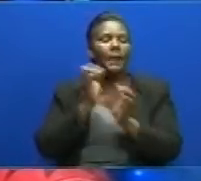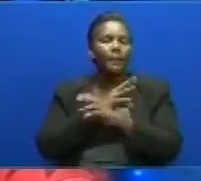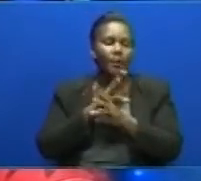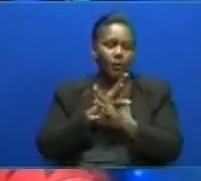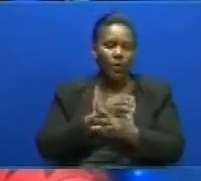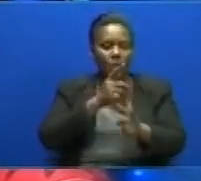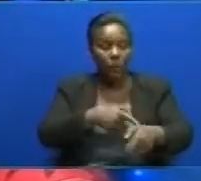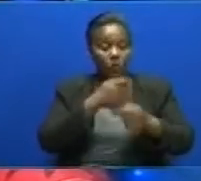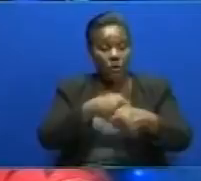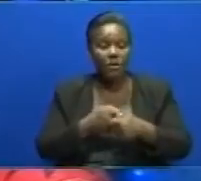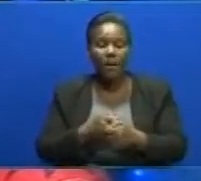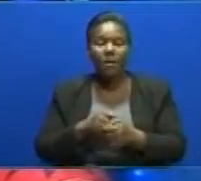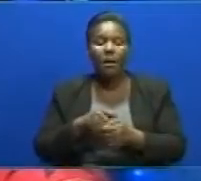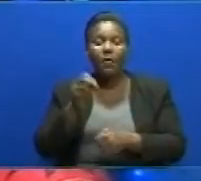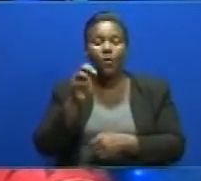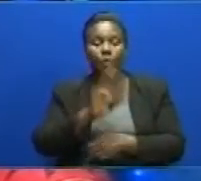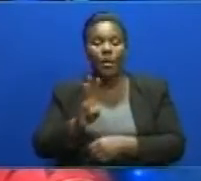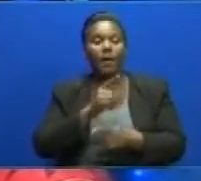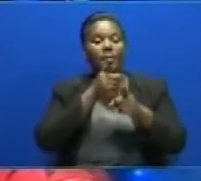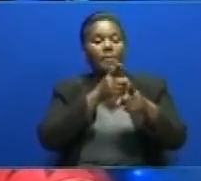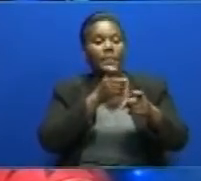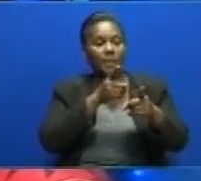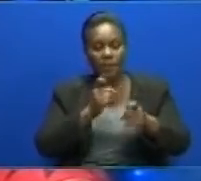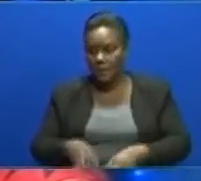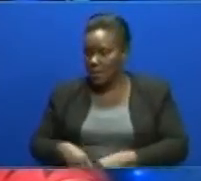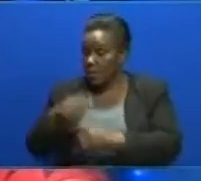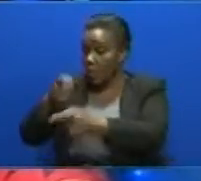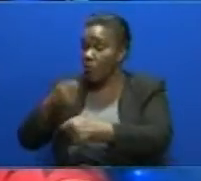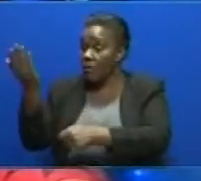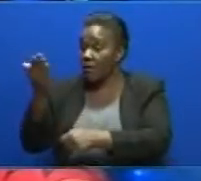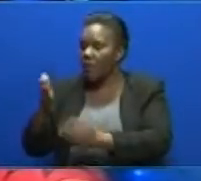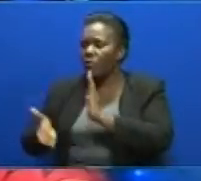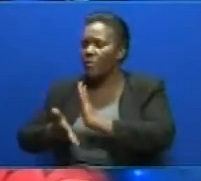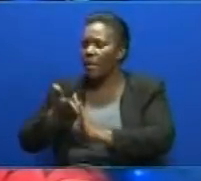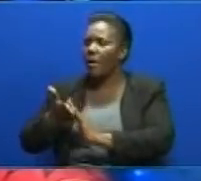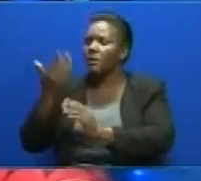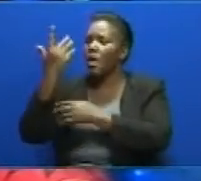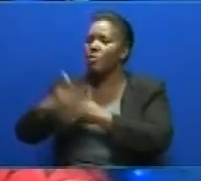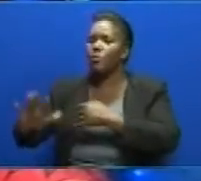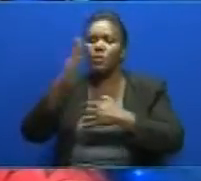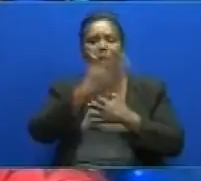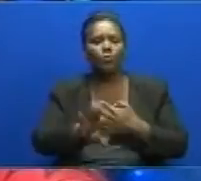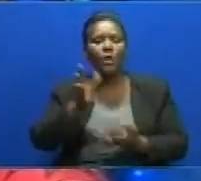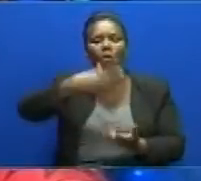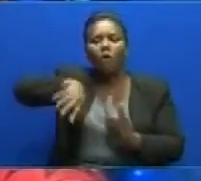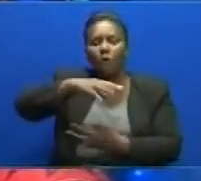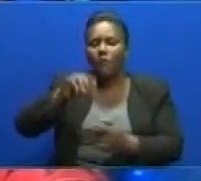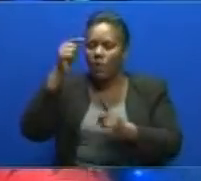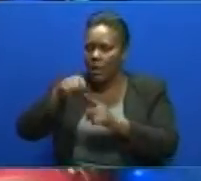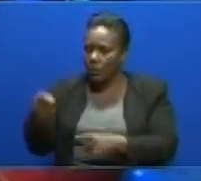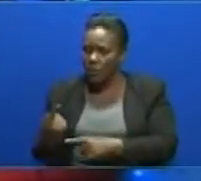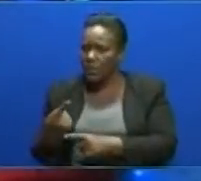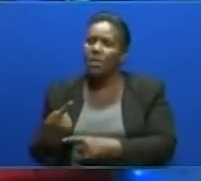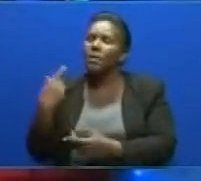na kusababisha baadhi ya wakulima kudaiwa kuanza kuuza korosho zao nje ya mfumo ili kutatua mahitaji